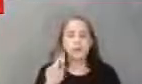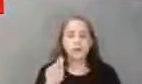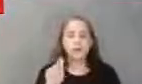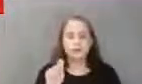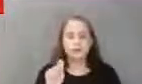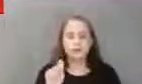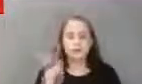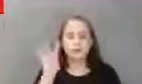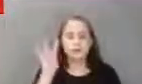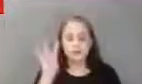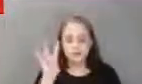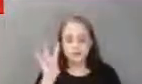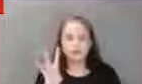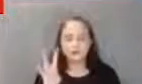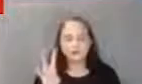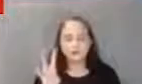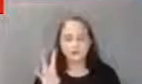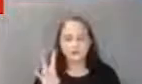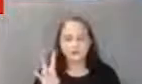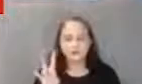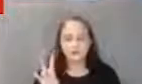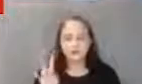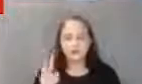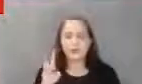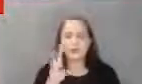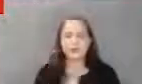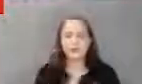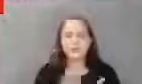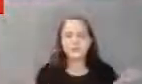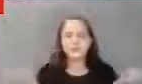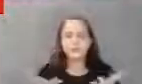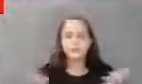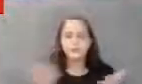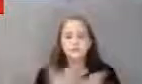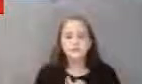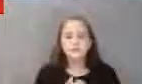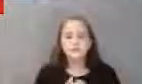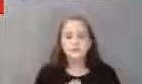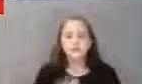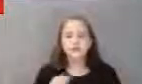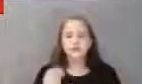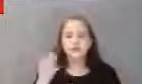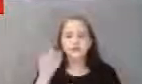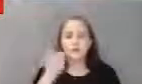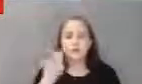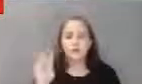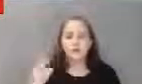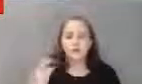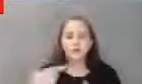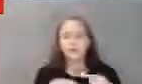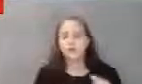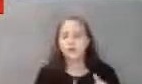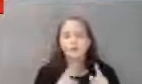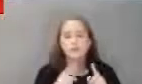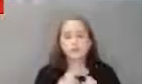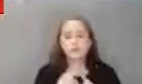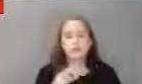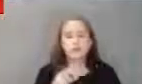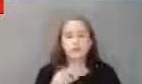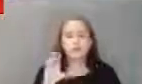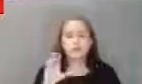your lips that I miss. Alas 8 na ba? Baka pwedeng tapos na yung Rise and Shine Pilipinas eh. Corny-corny na ako sa mga joke ni